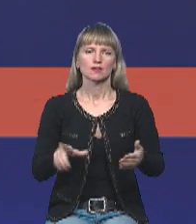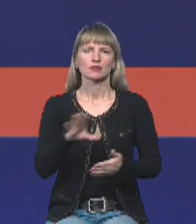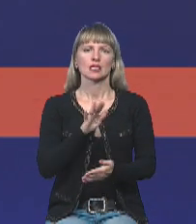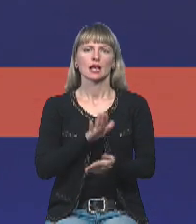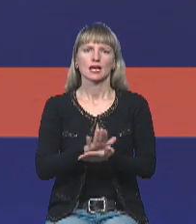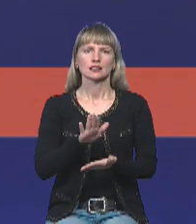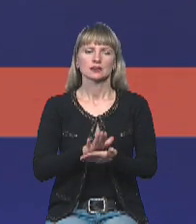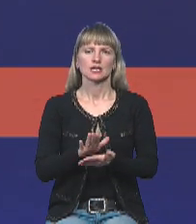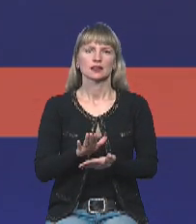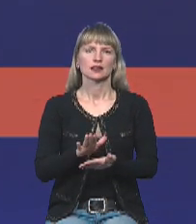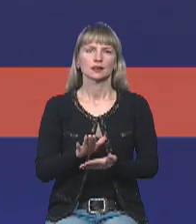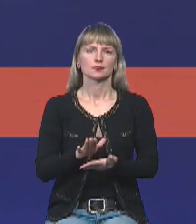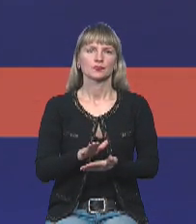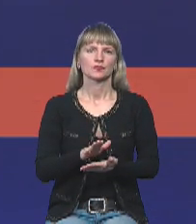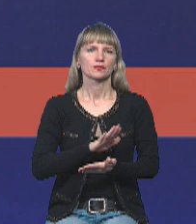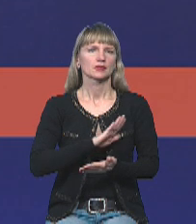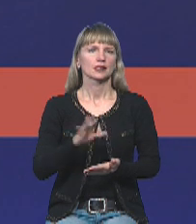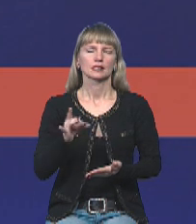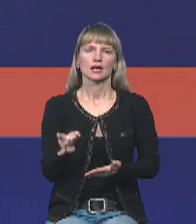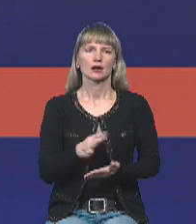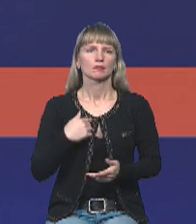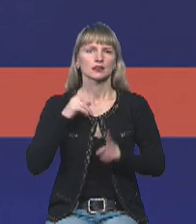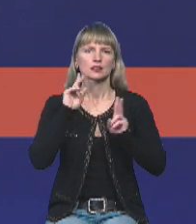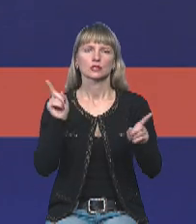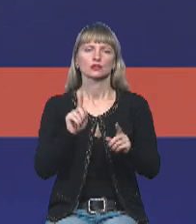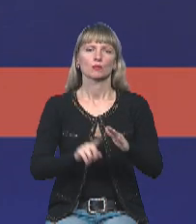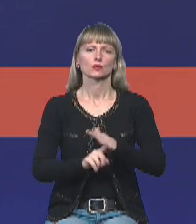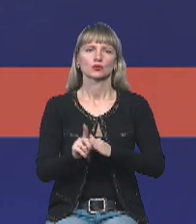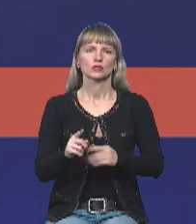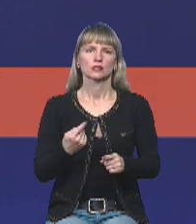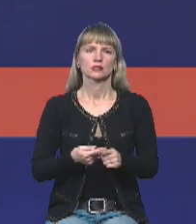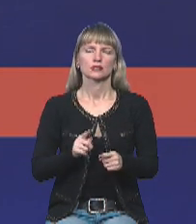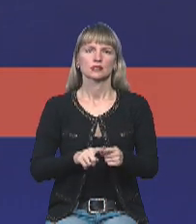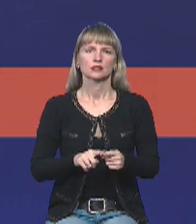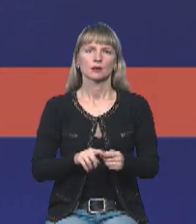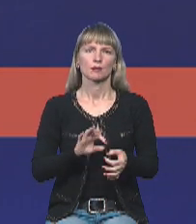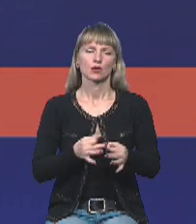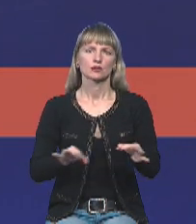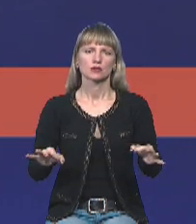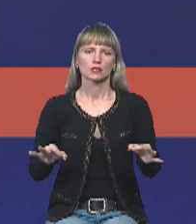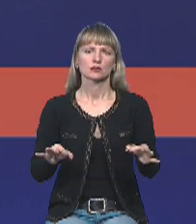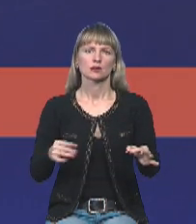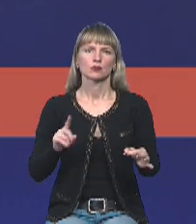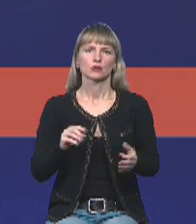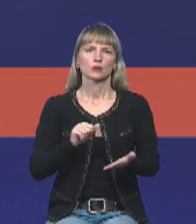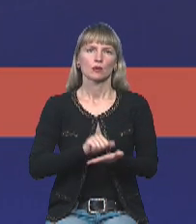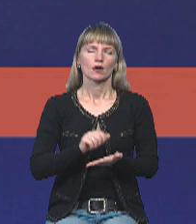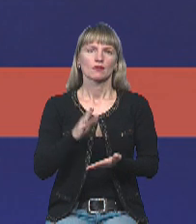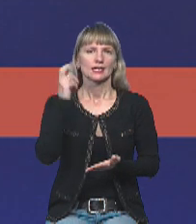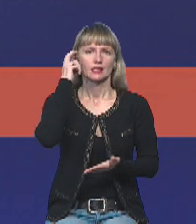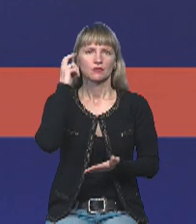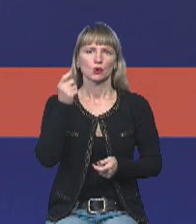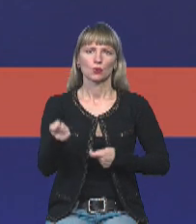газеті, публікації в газетах не районних, ми не знали, що починаються ці процеси, тому що публікували в